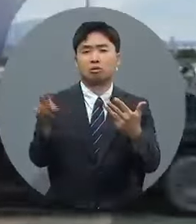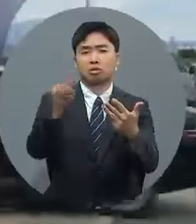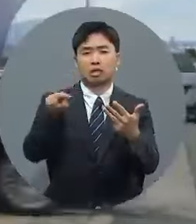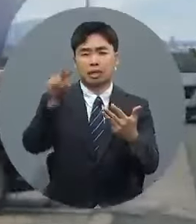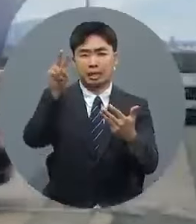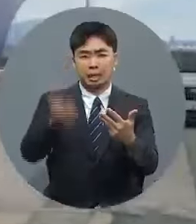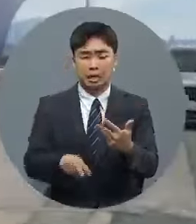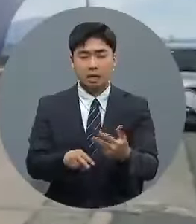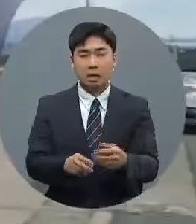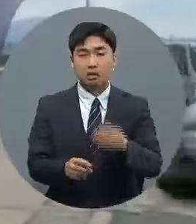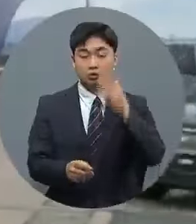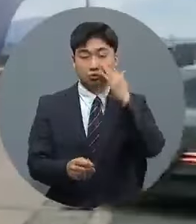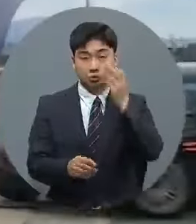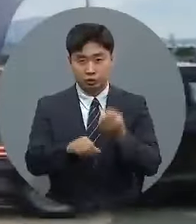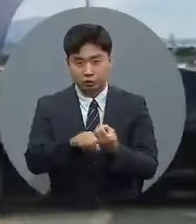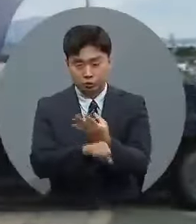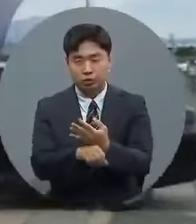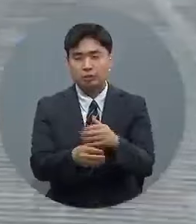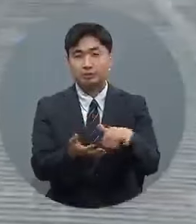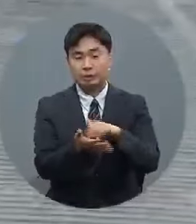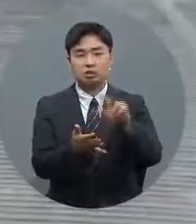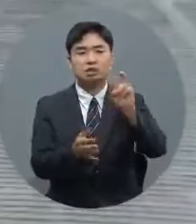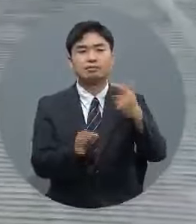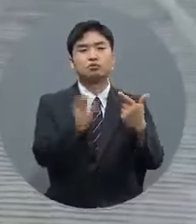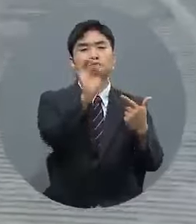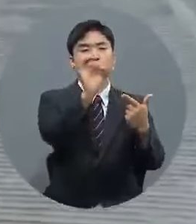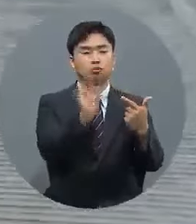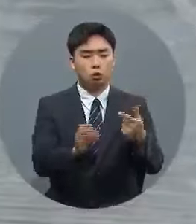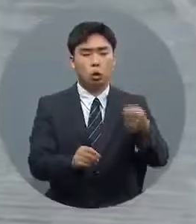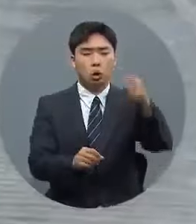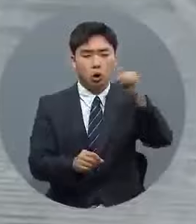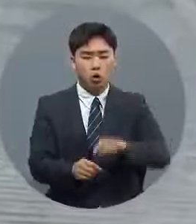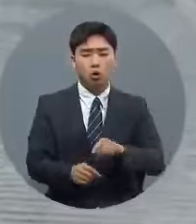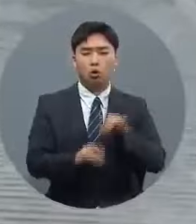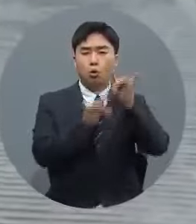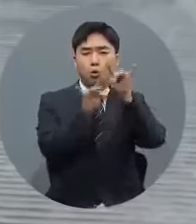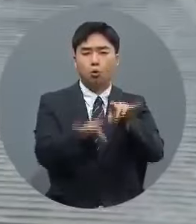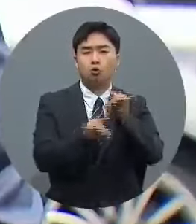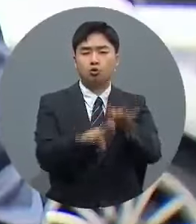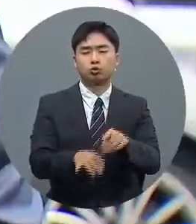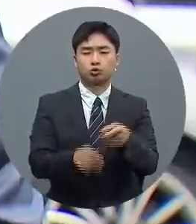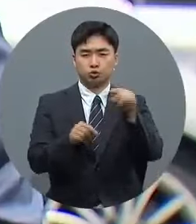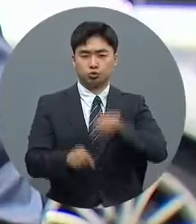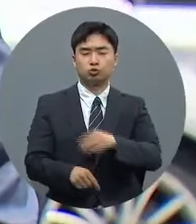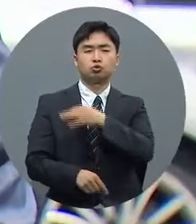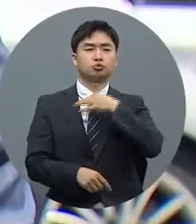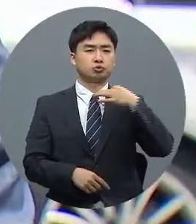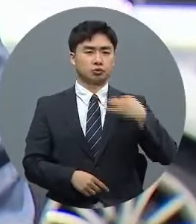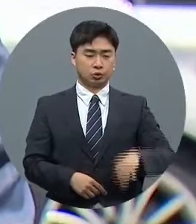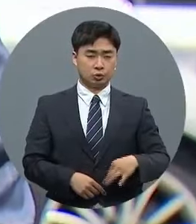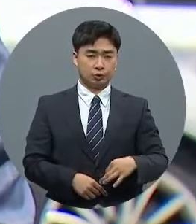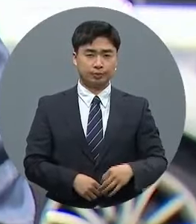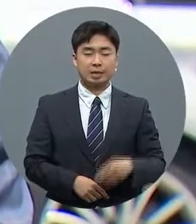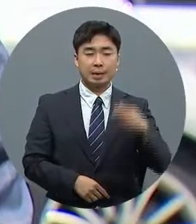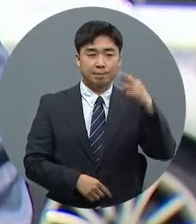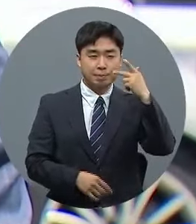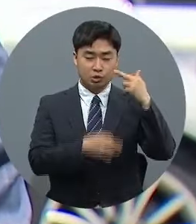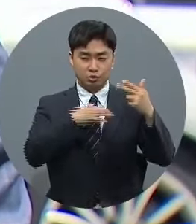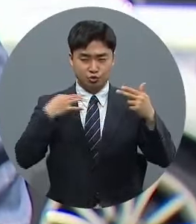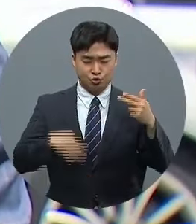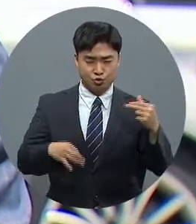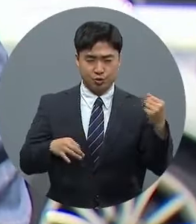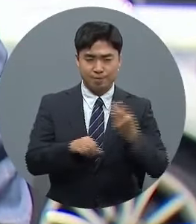전체 비중 26.2% 가장 높았고 호주 중국이 뒤를 입고 있습니다 미중 무역 갈등이